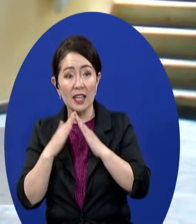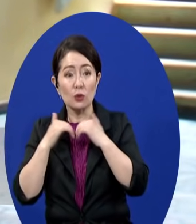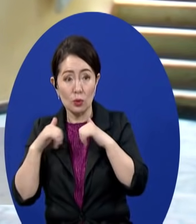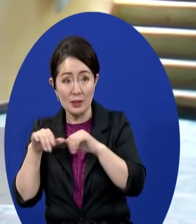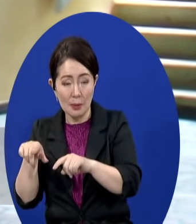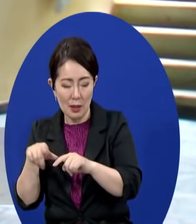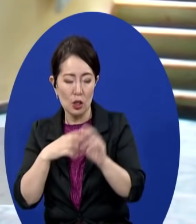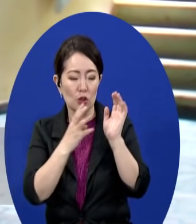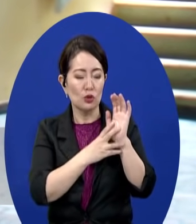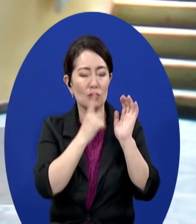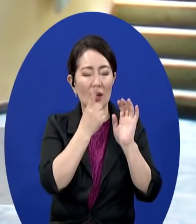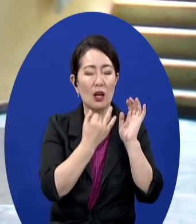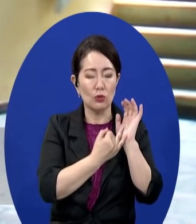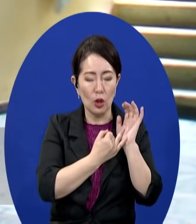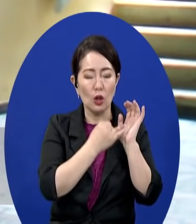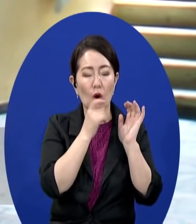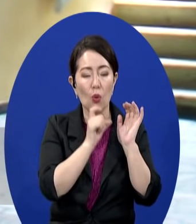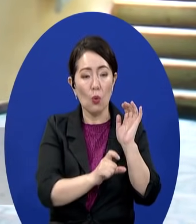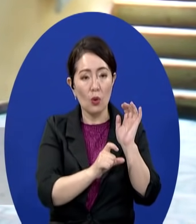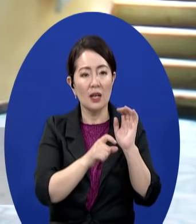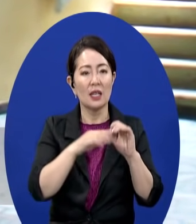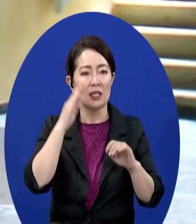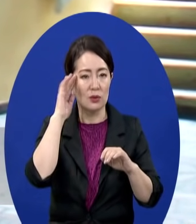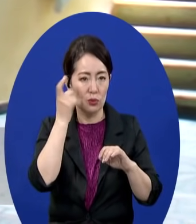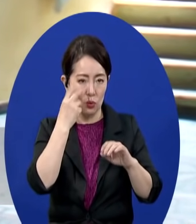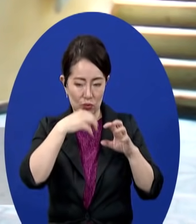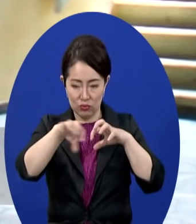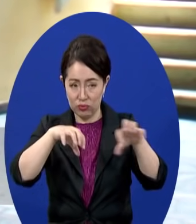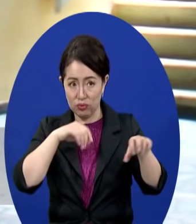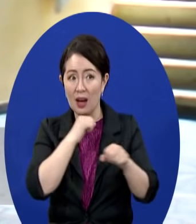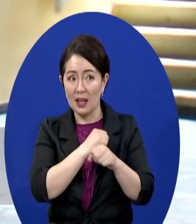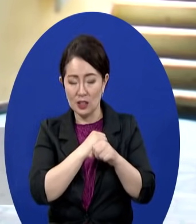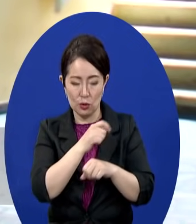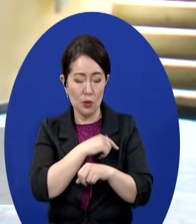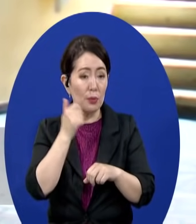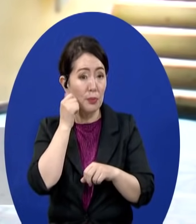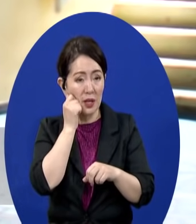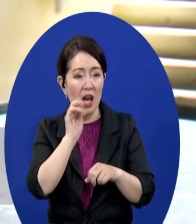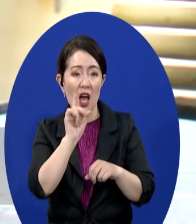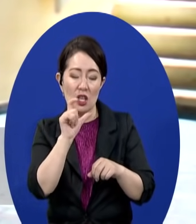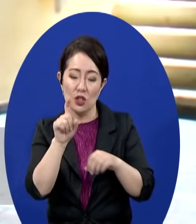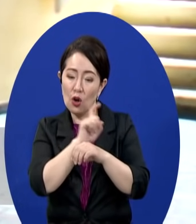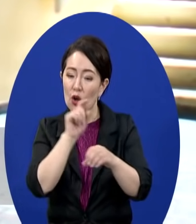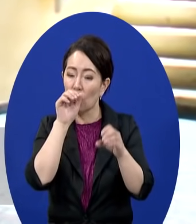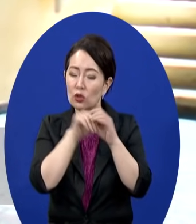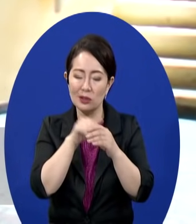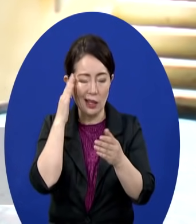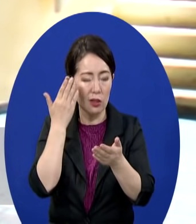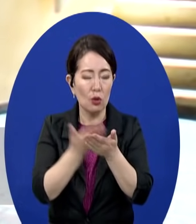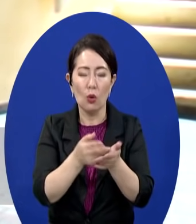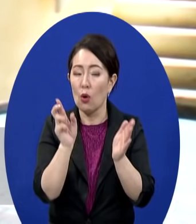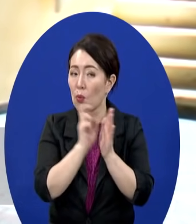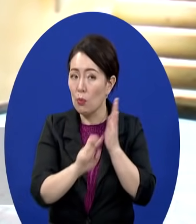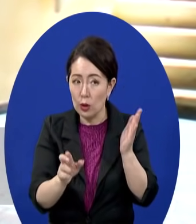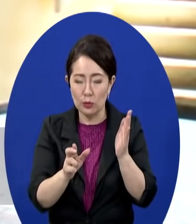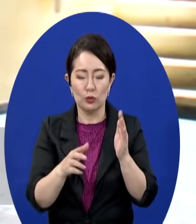мөн 917 иргэн цэвэрлэгч хүчний анги нэгтгэлд ажиллагаас гадна өөрийн биеэр хэсгийн хороонд очиж сонгуул санал өгөх боломжгүй